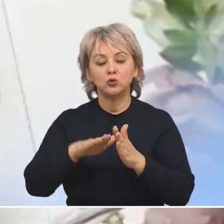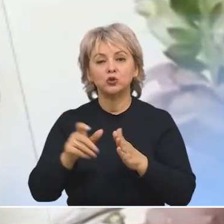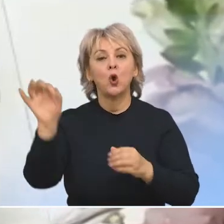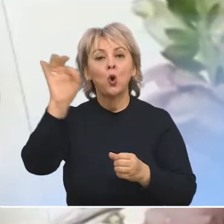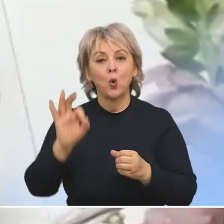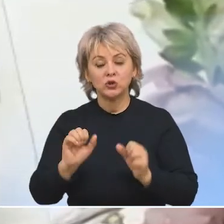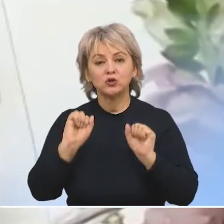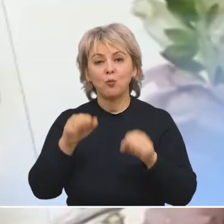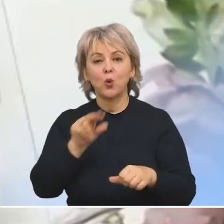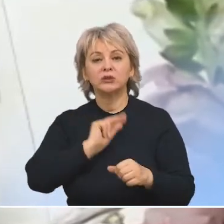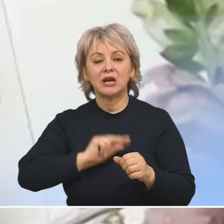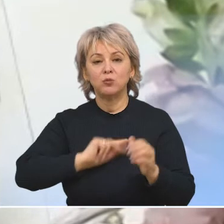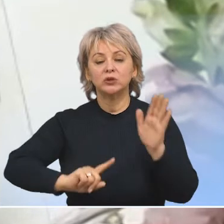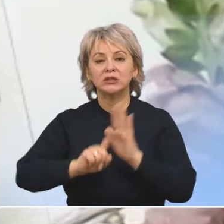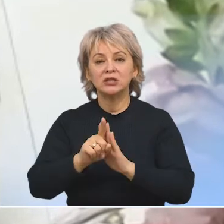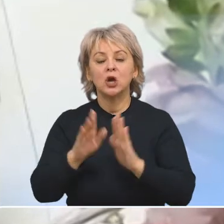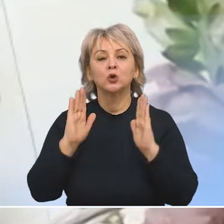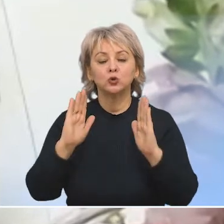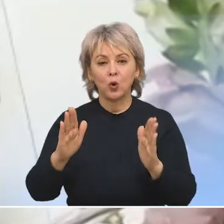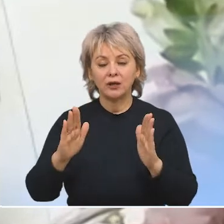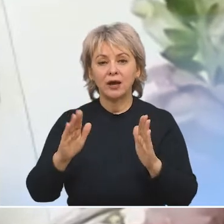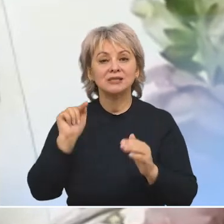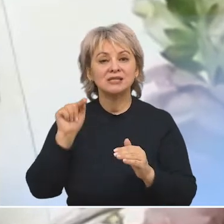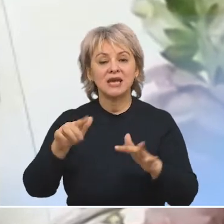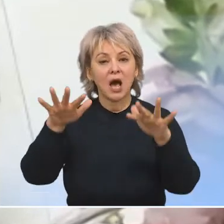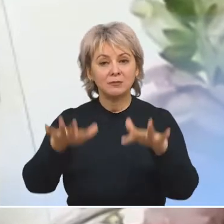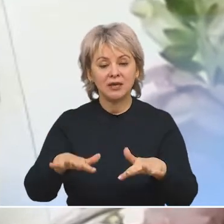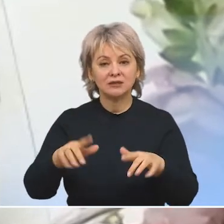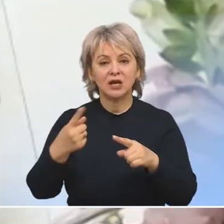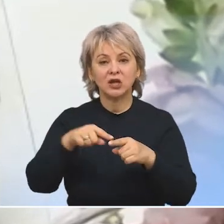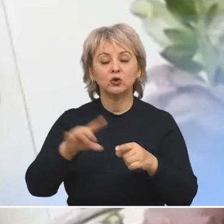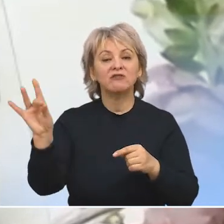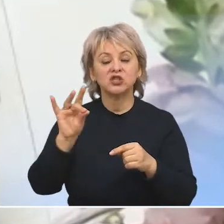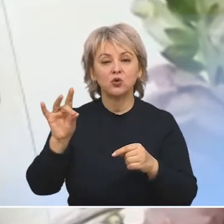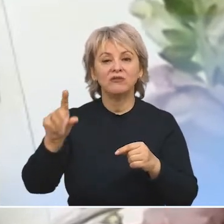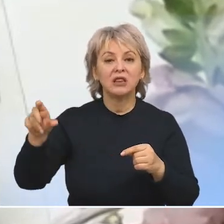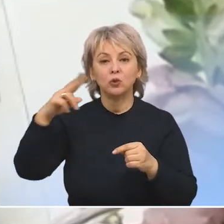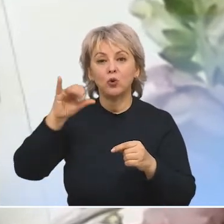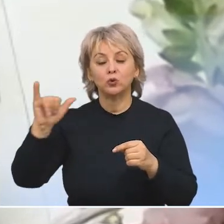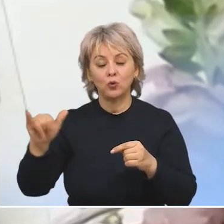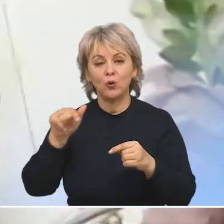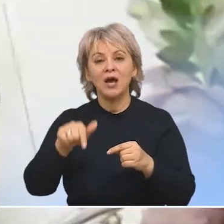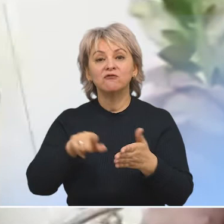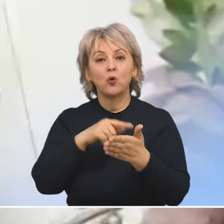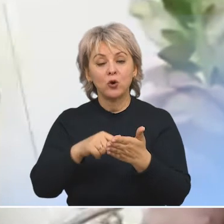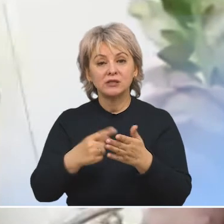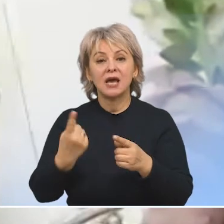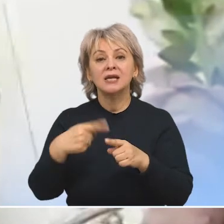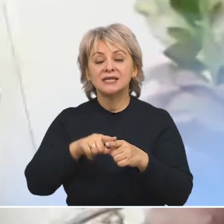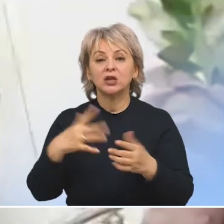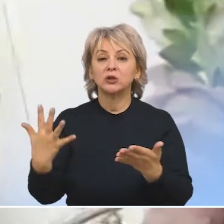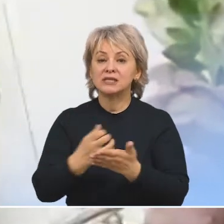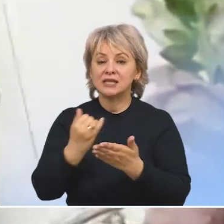Ну, осенью смогут заработать в основном только те объекты, которые в Ростове-на-Дону расположены. Те объекты, которые